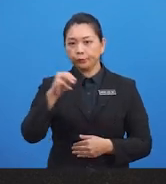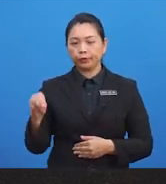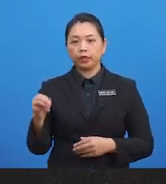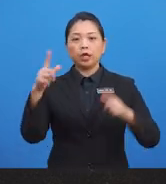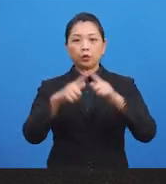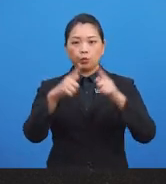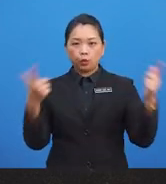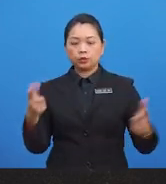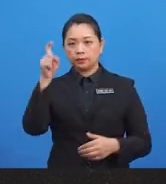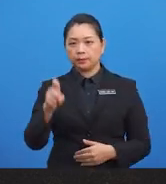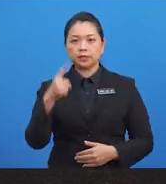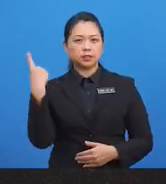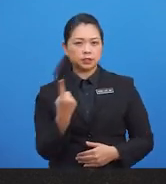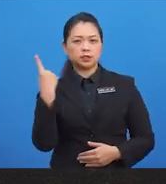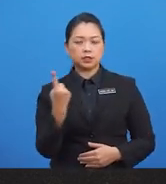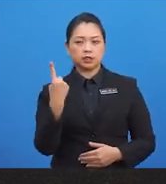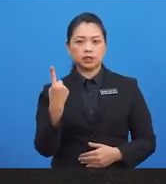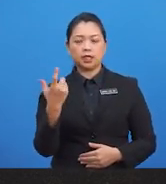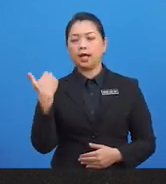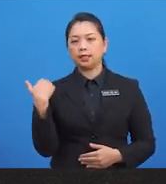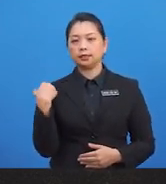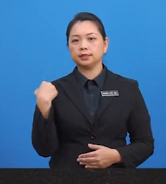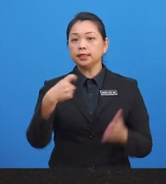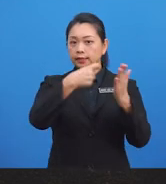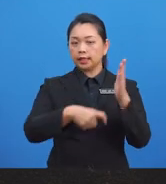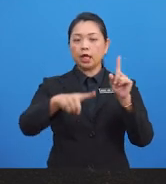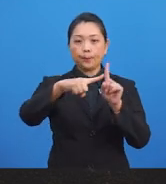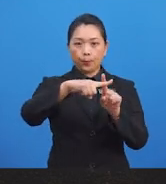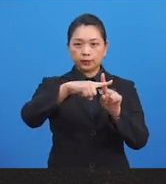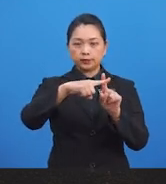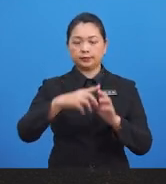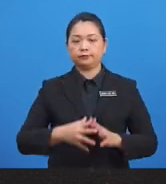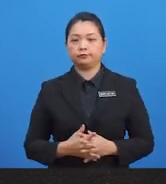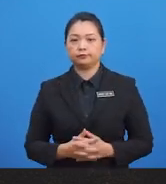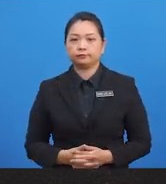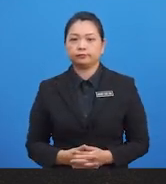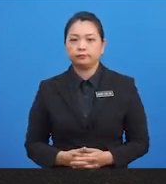Ingat murid-murid, luas mesti sentiasa bernilai positif.